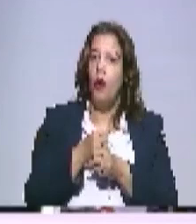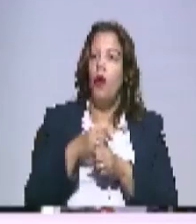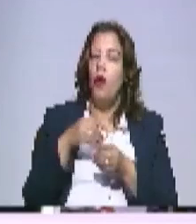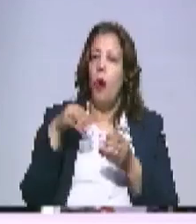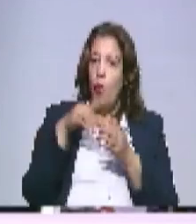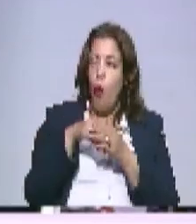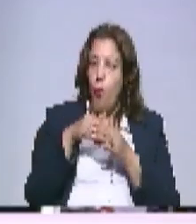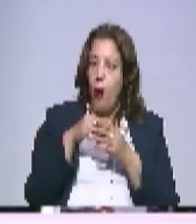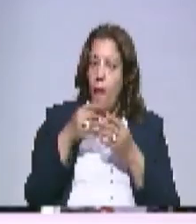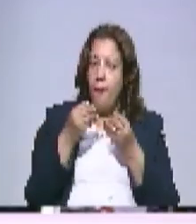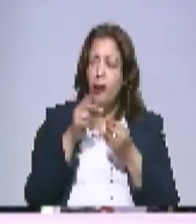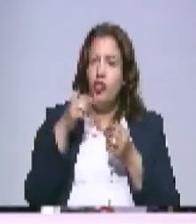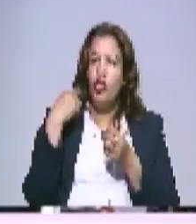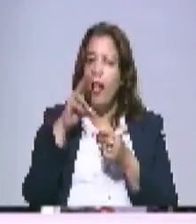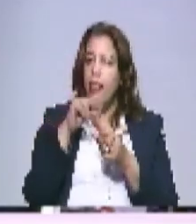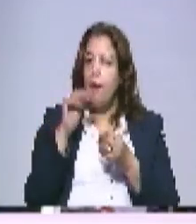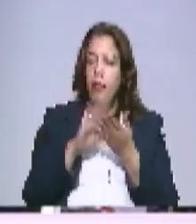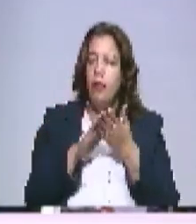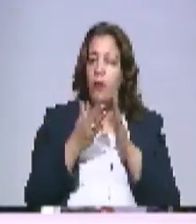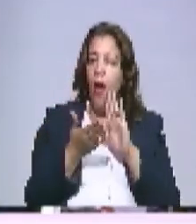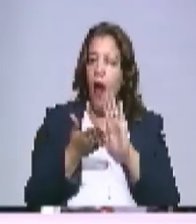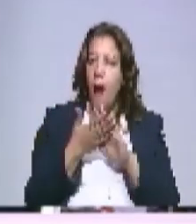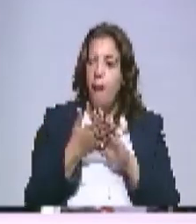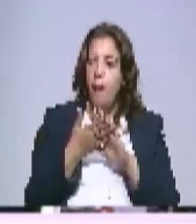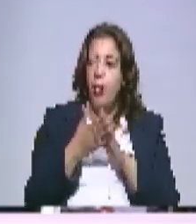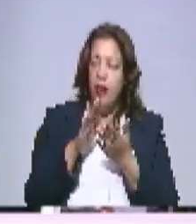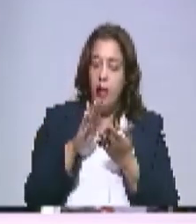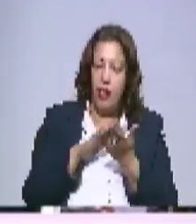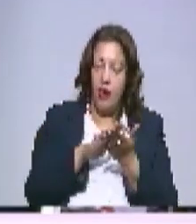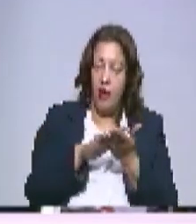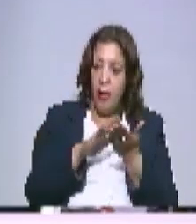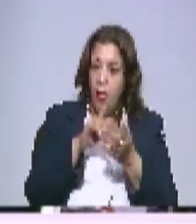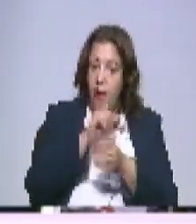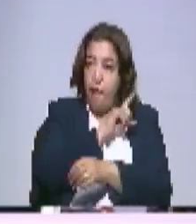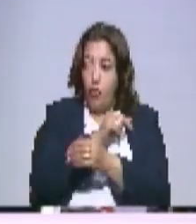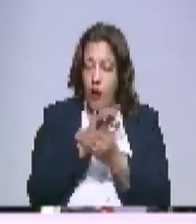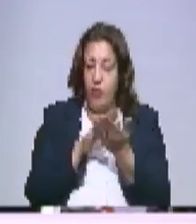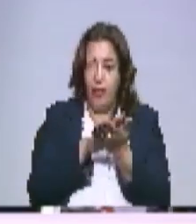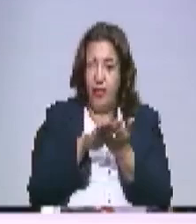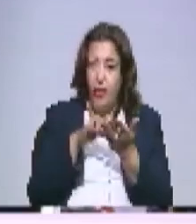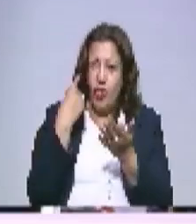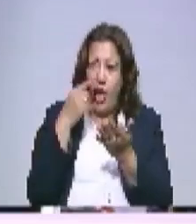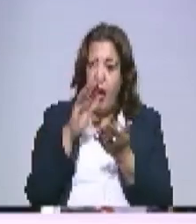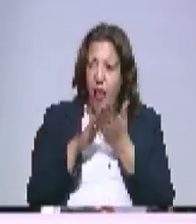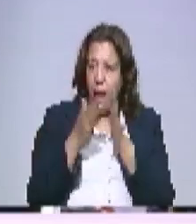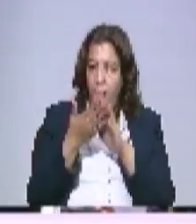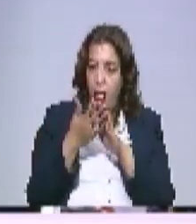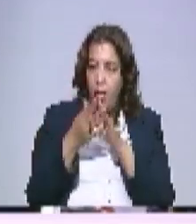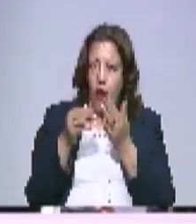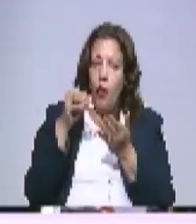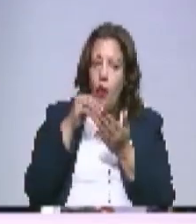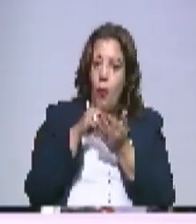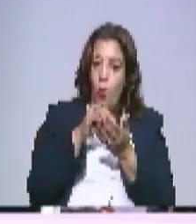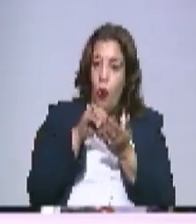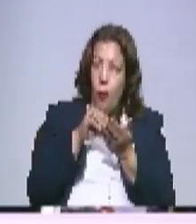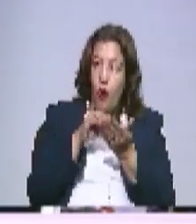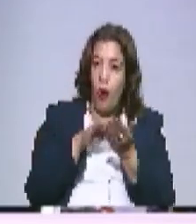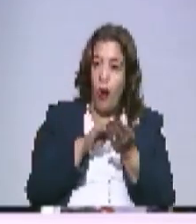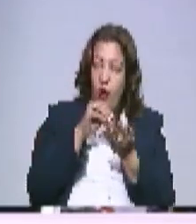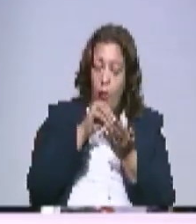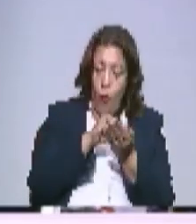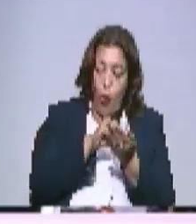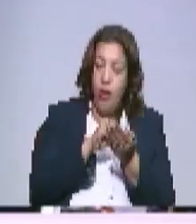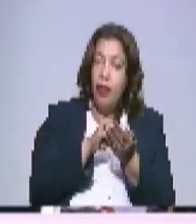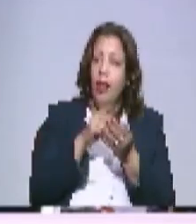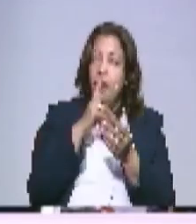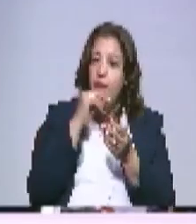وتحشيها زي الطعميه المحشيه كده. تمسكي البطاطس تفرديها على ايد حضرتك كده اهو، او في فنجان كده او في حاجه يعني، وتحط